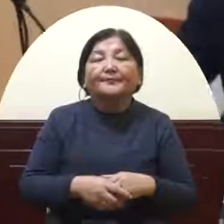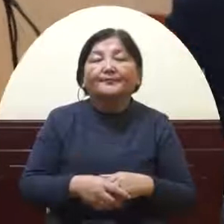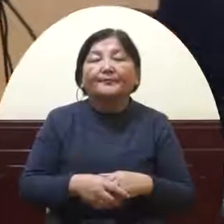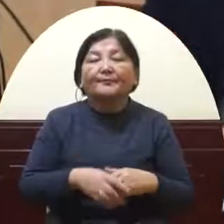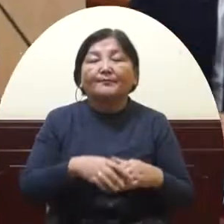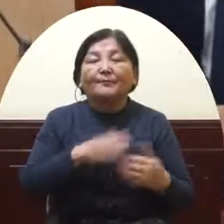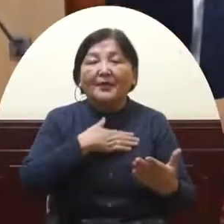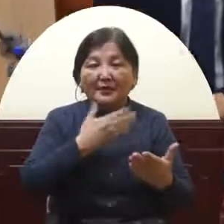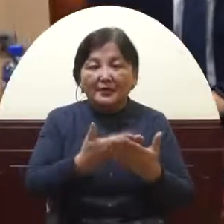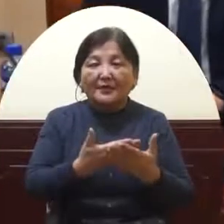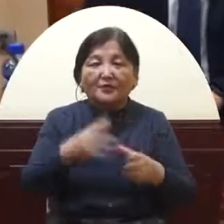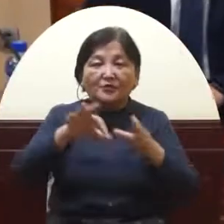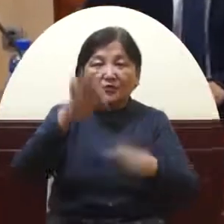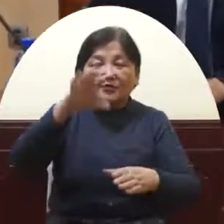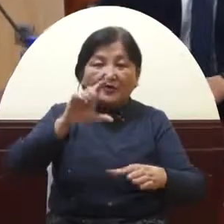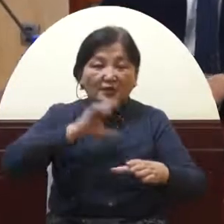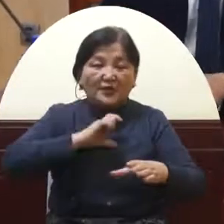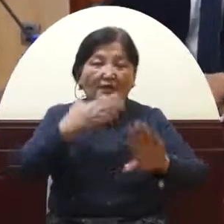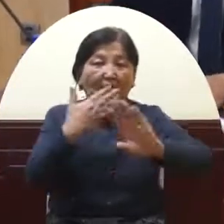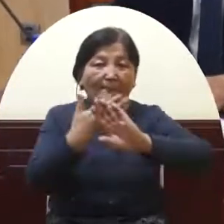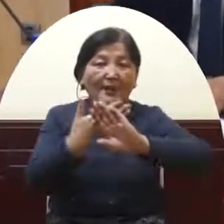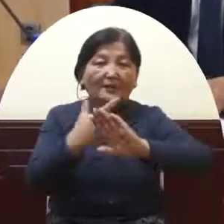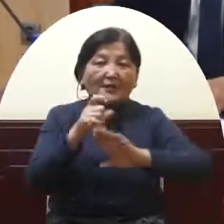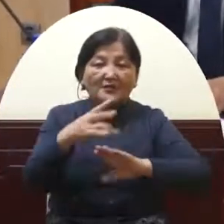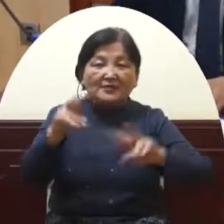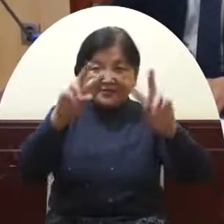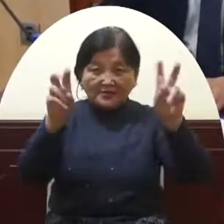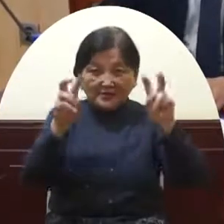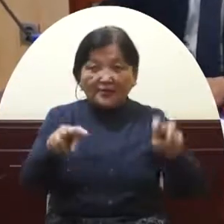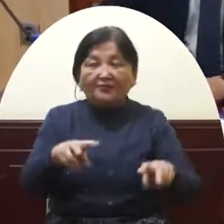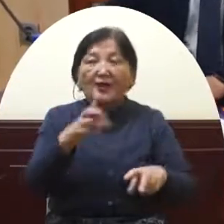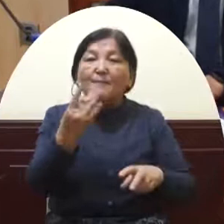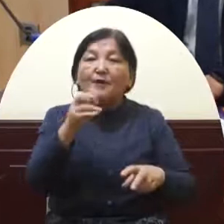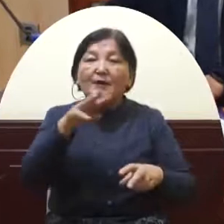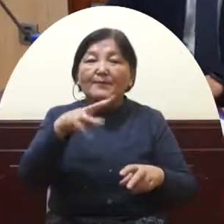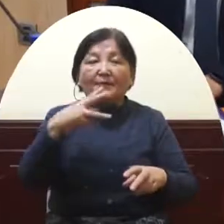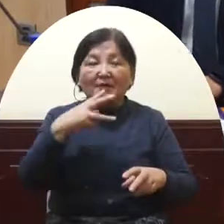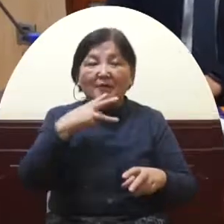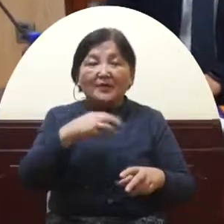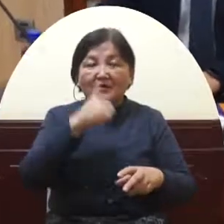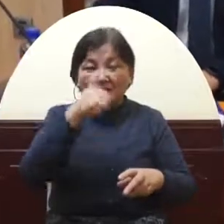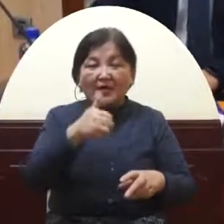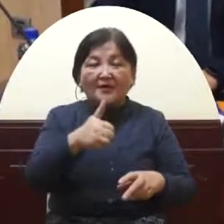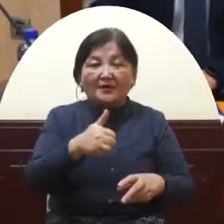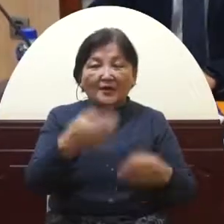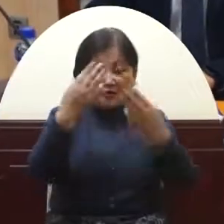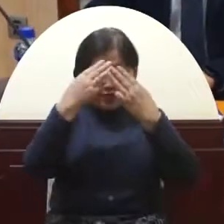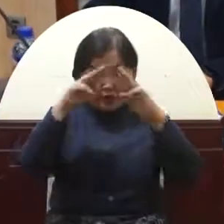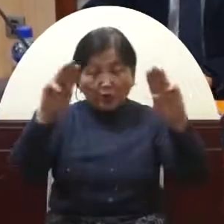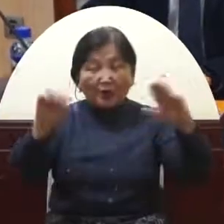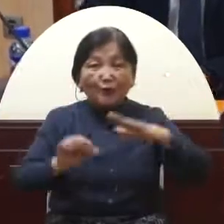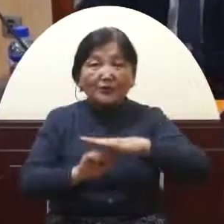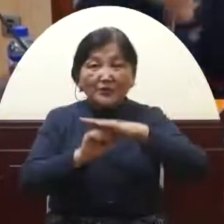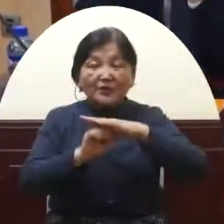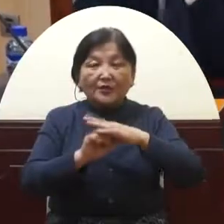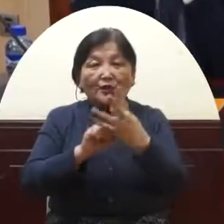За баярлалаа. Сонгогчийн эрхийг хамгаалсан сэдвээр бас байж мэдээлэл сайтай шинжлэх ухааны үйлчлэлтэй мөн олон